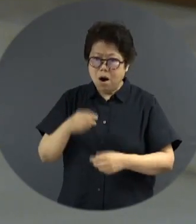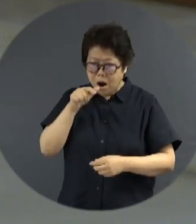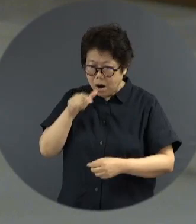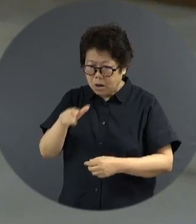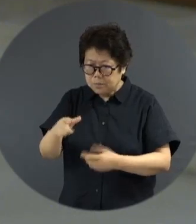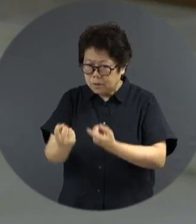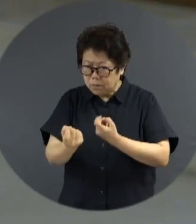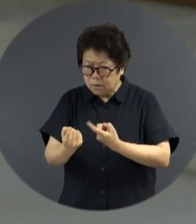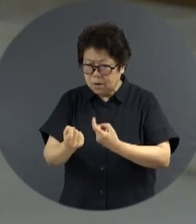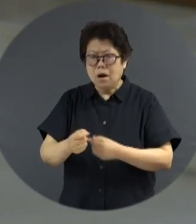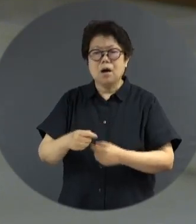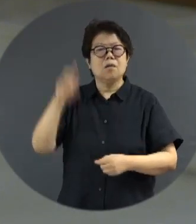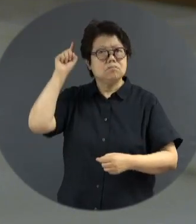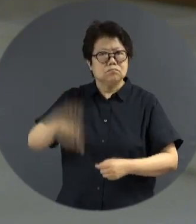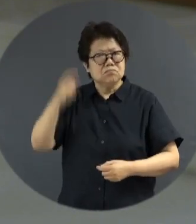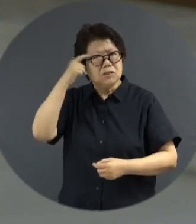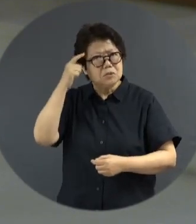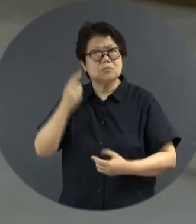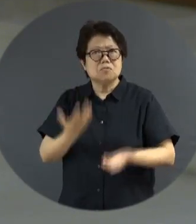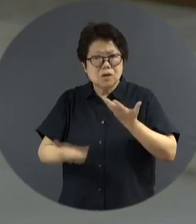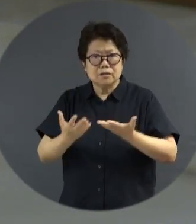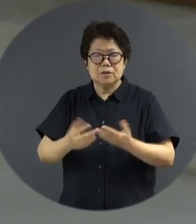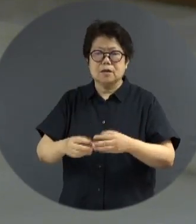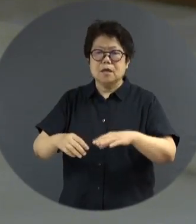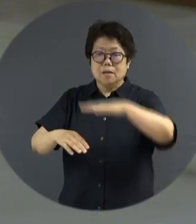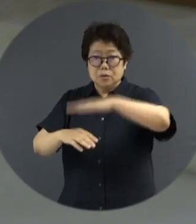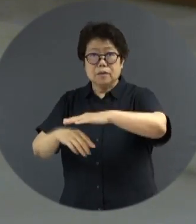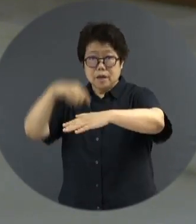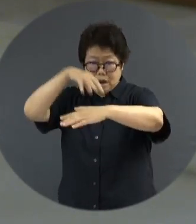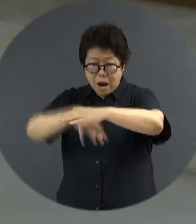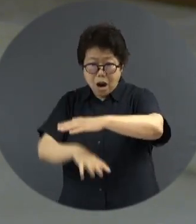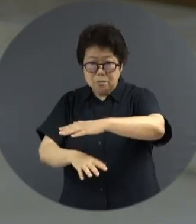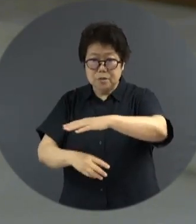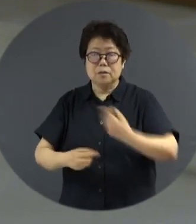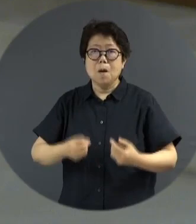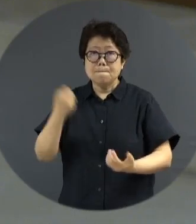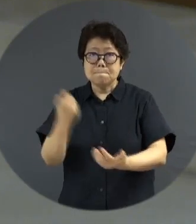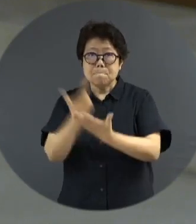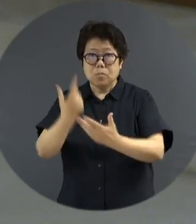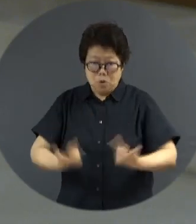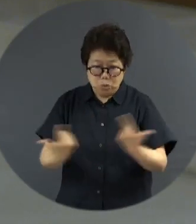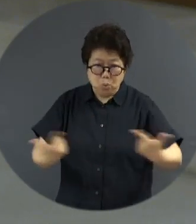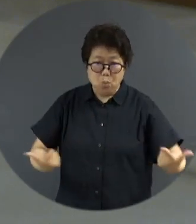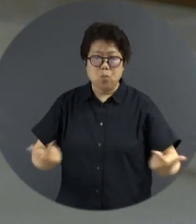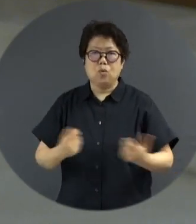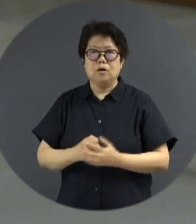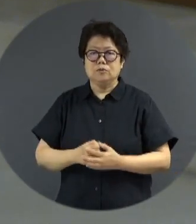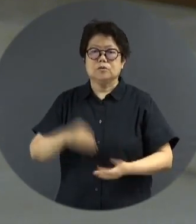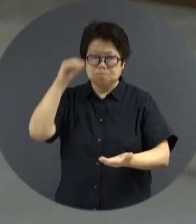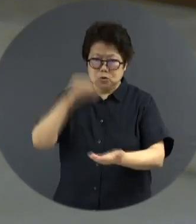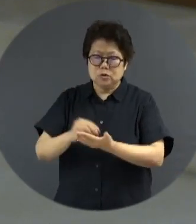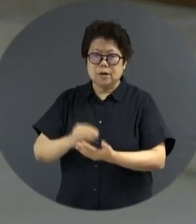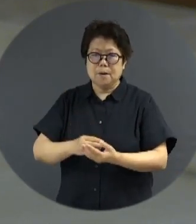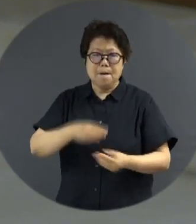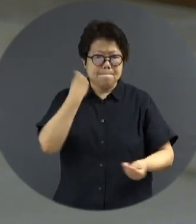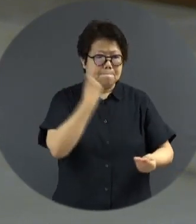刻他意识到在地上可能还有很多很大的宝藏，于是他决定将自己所有的